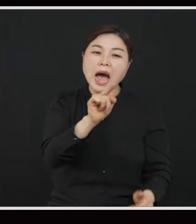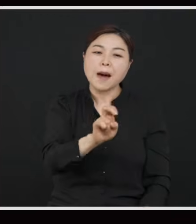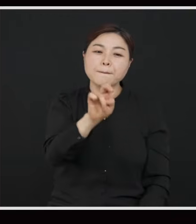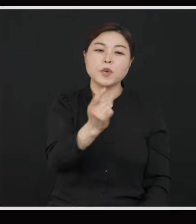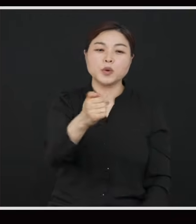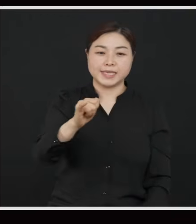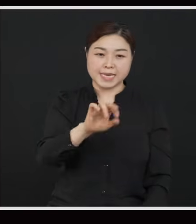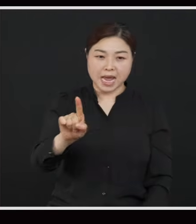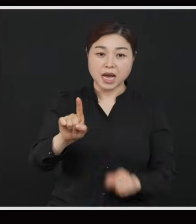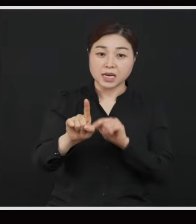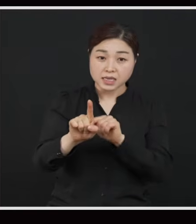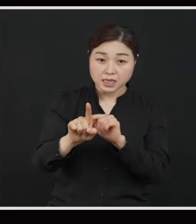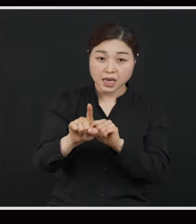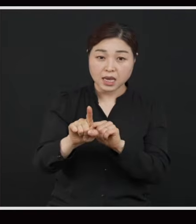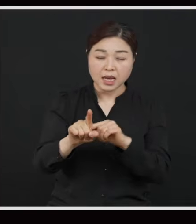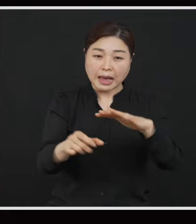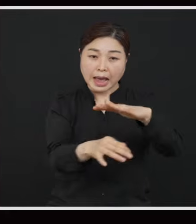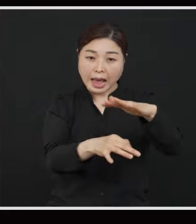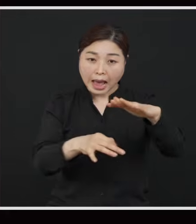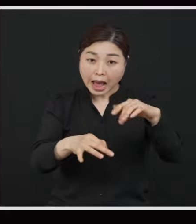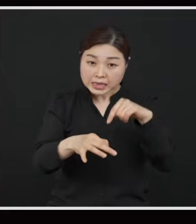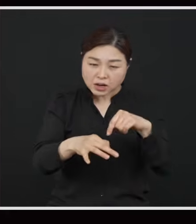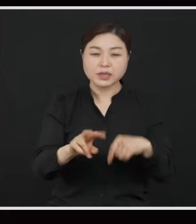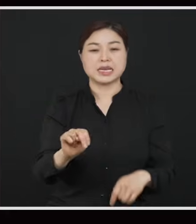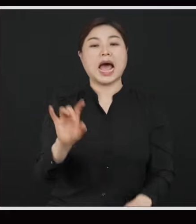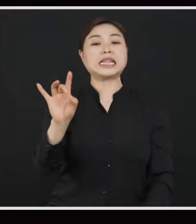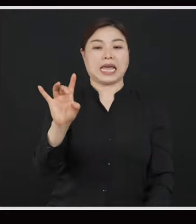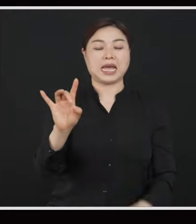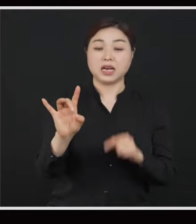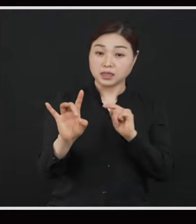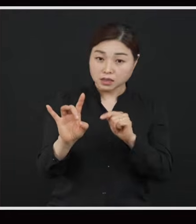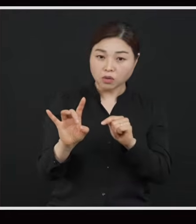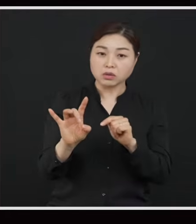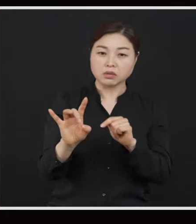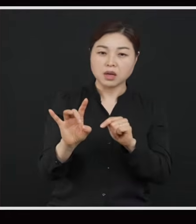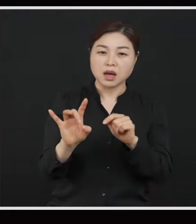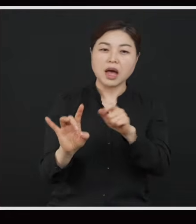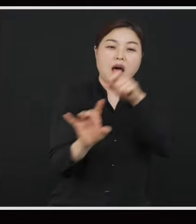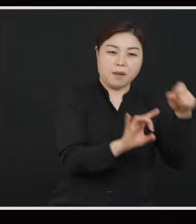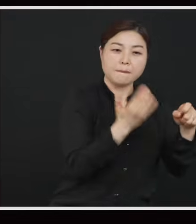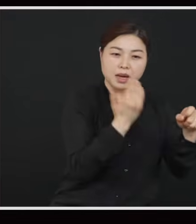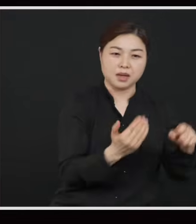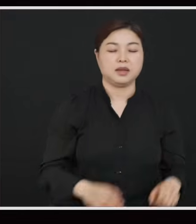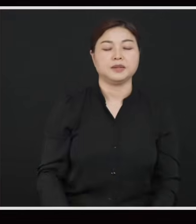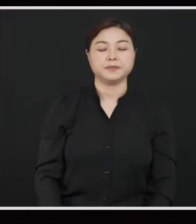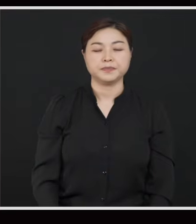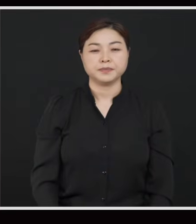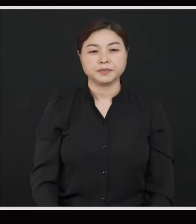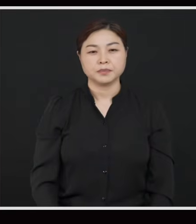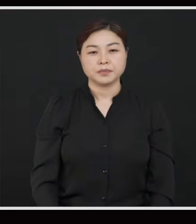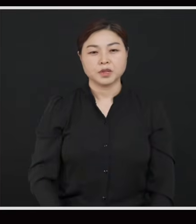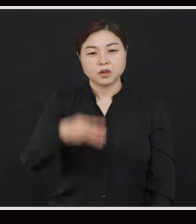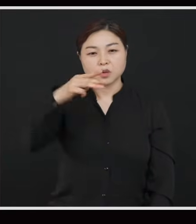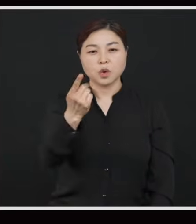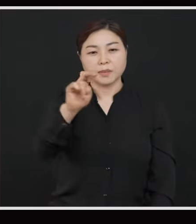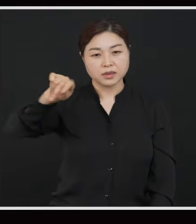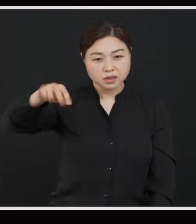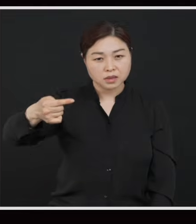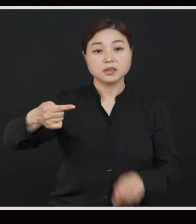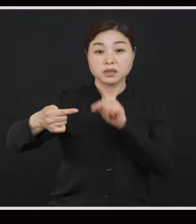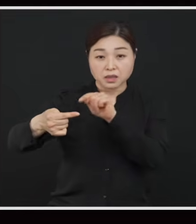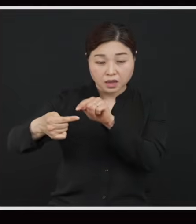암모니아라는 분자가 여기 질소 하나 있는데, 요거는 띄어서 쓸 수가 있거든요. 그래서 이